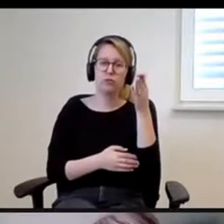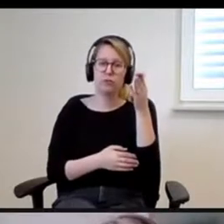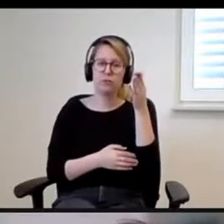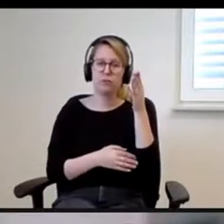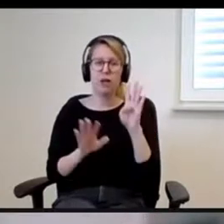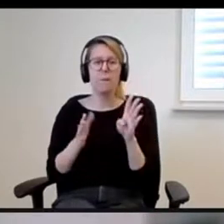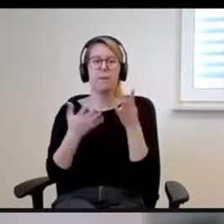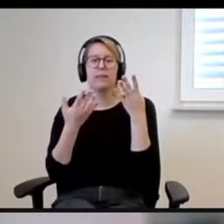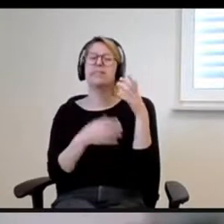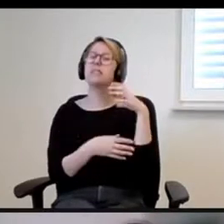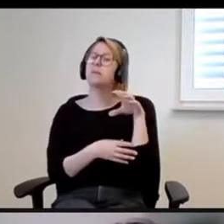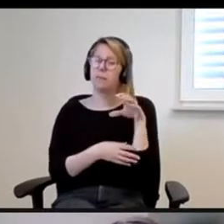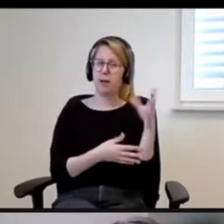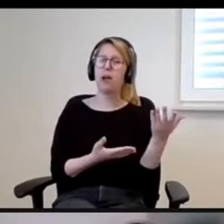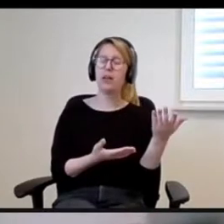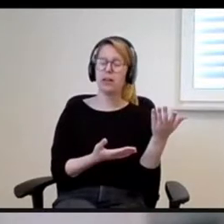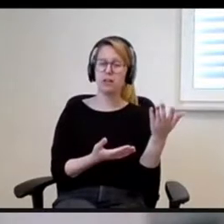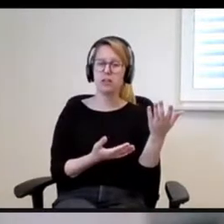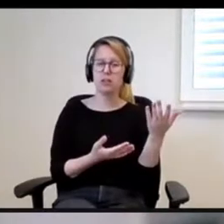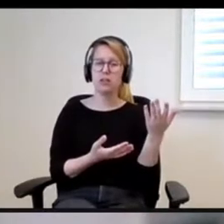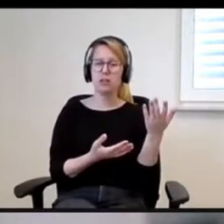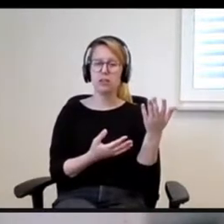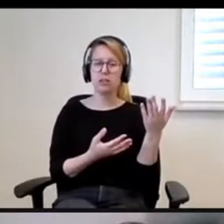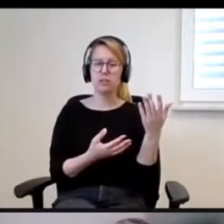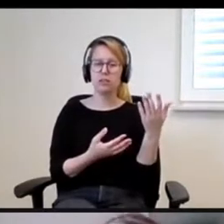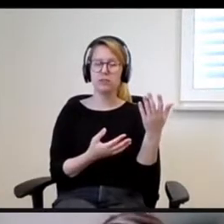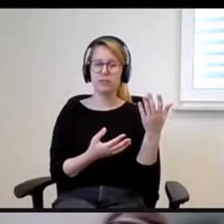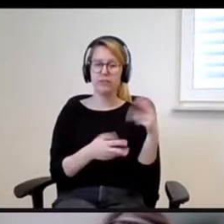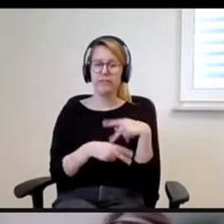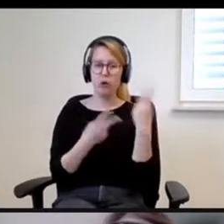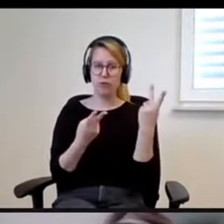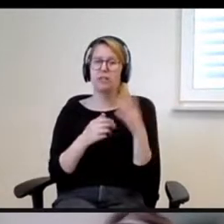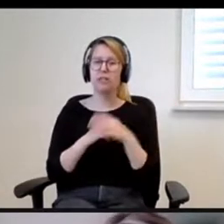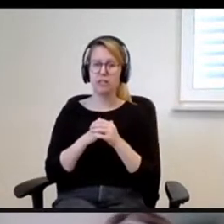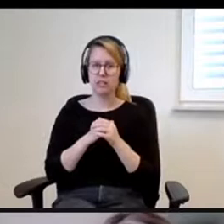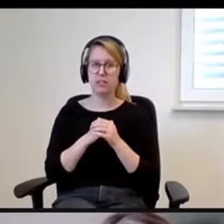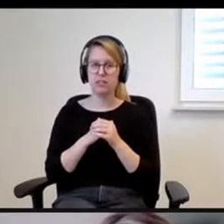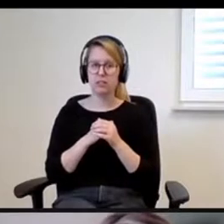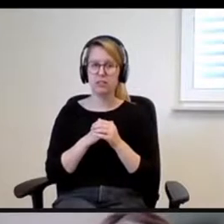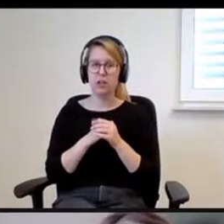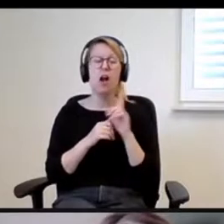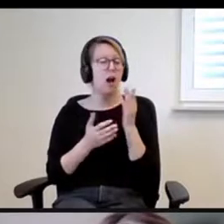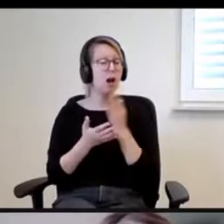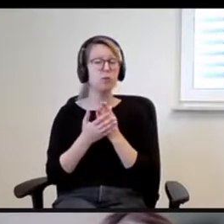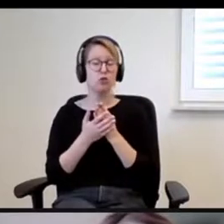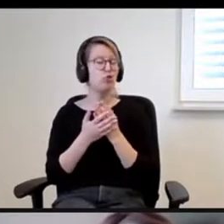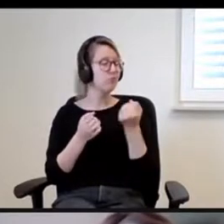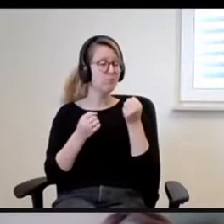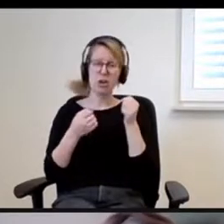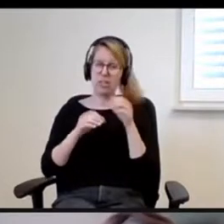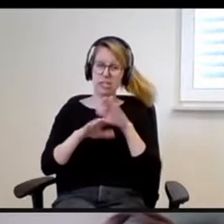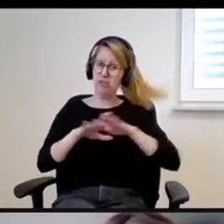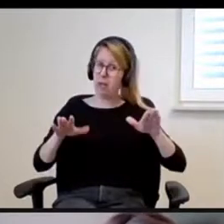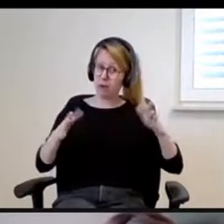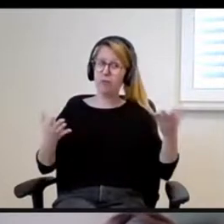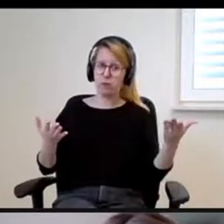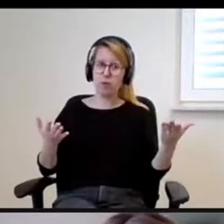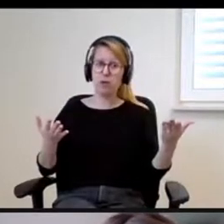active et assez active. Je suis allé, il y a quand même pas mal de choses qui se passent déjà sur cette plateforme. Donc cette